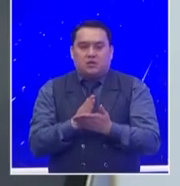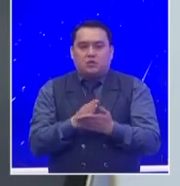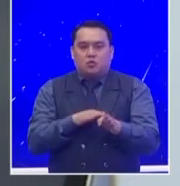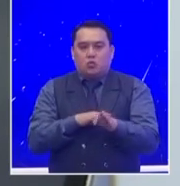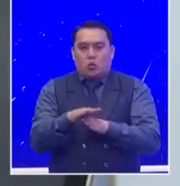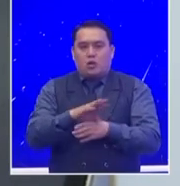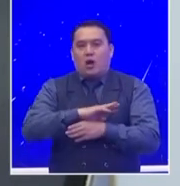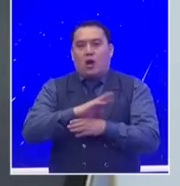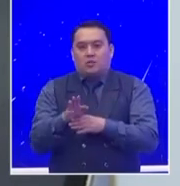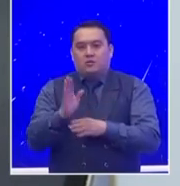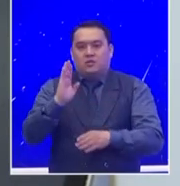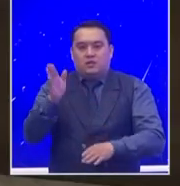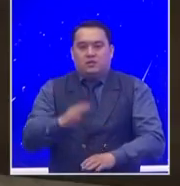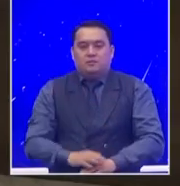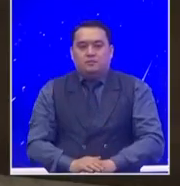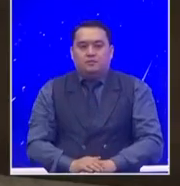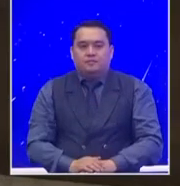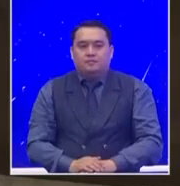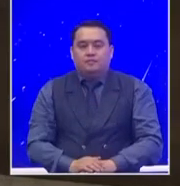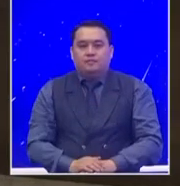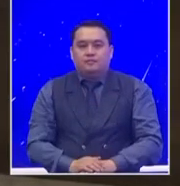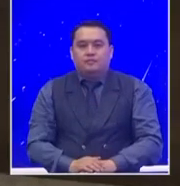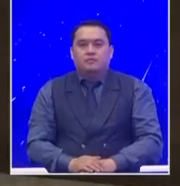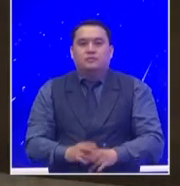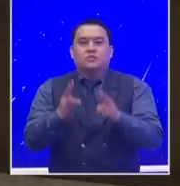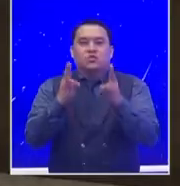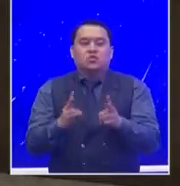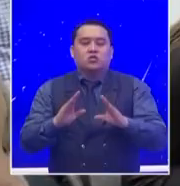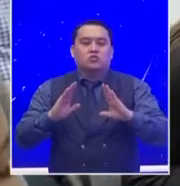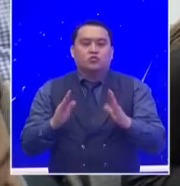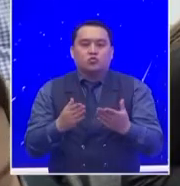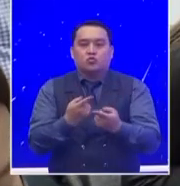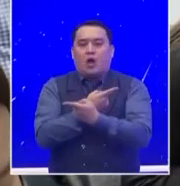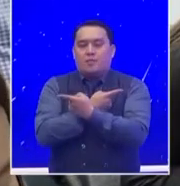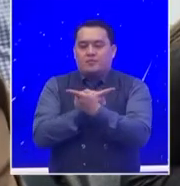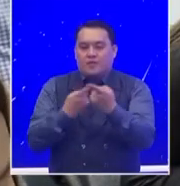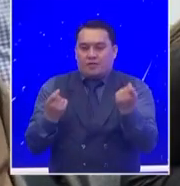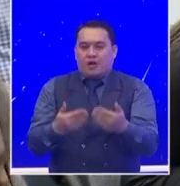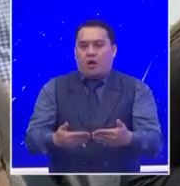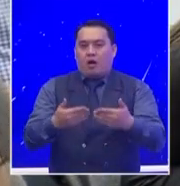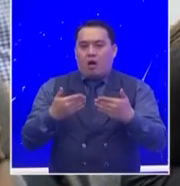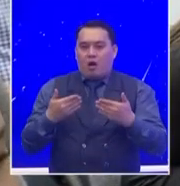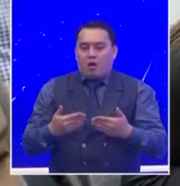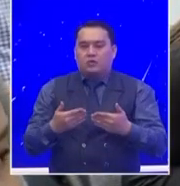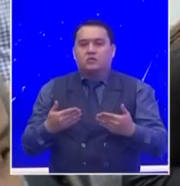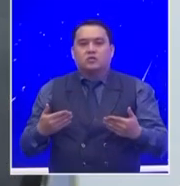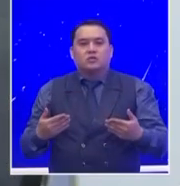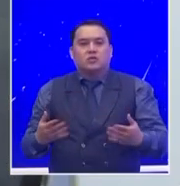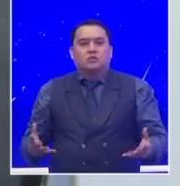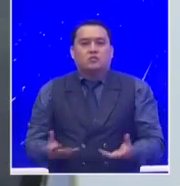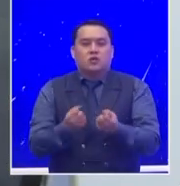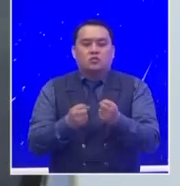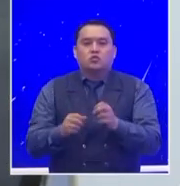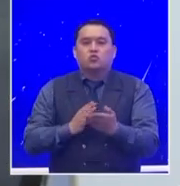толық қамтамасыз етілуде. Елімізде төтенше жағдай жарияланған болатын. Осыған сәйкес халық арасында азық-түлік сатып алып,